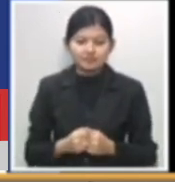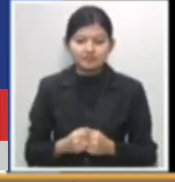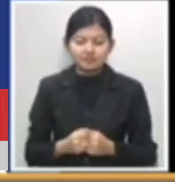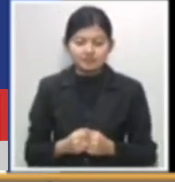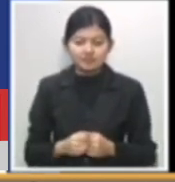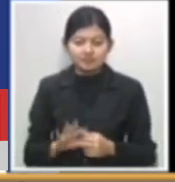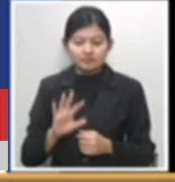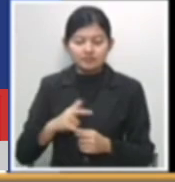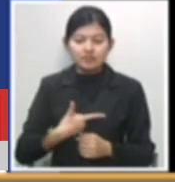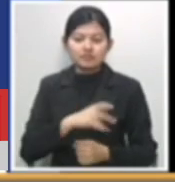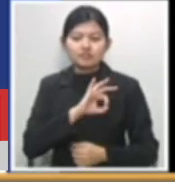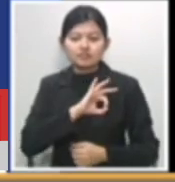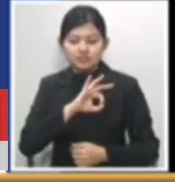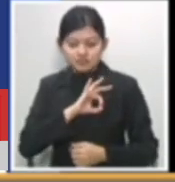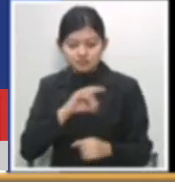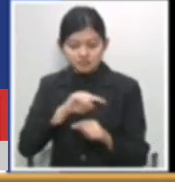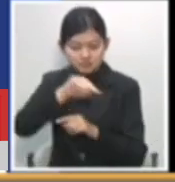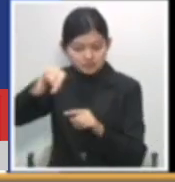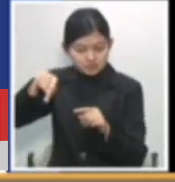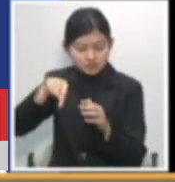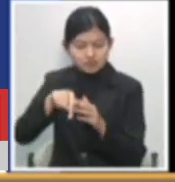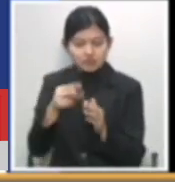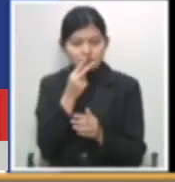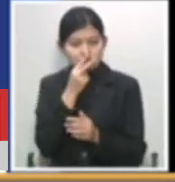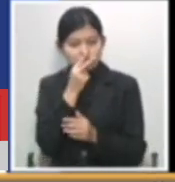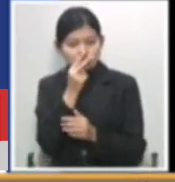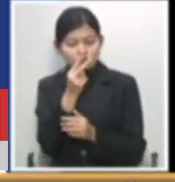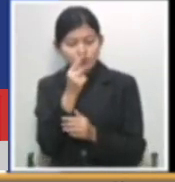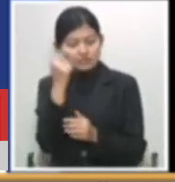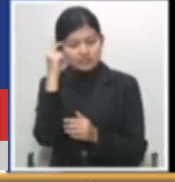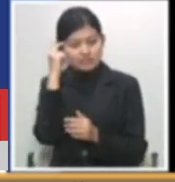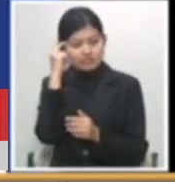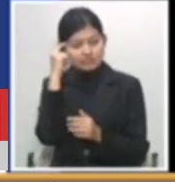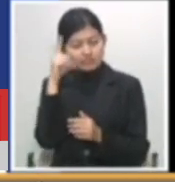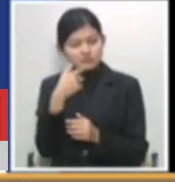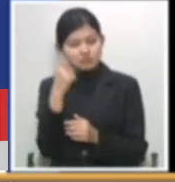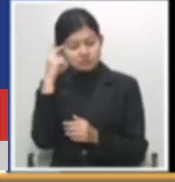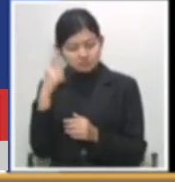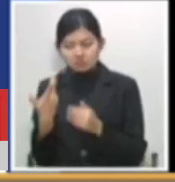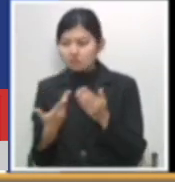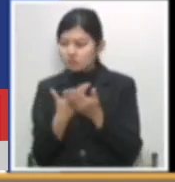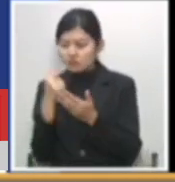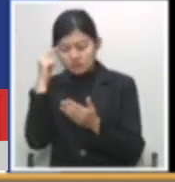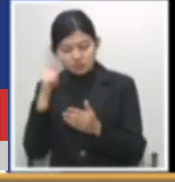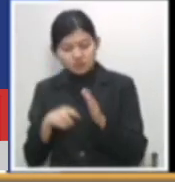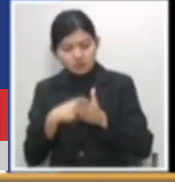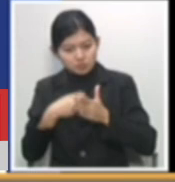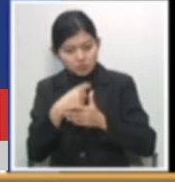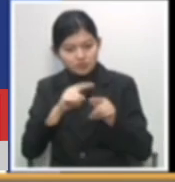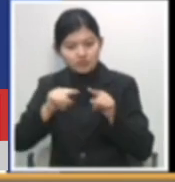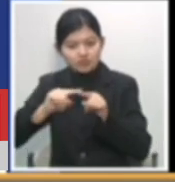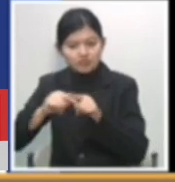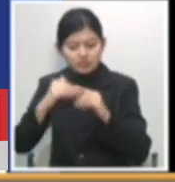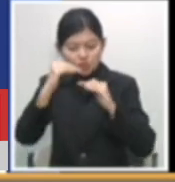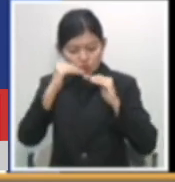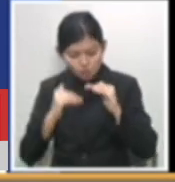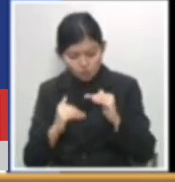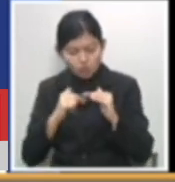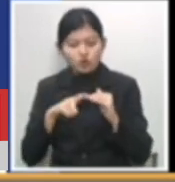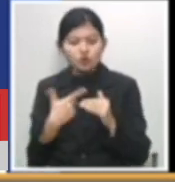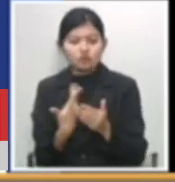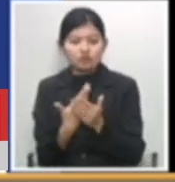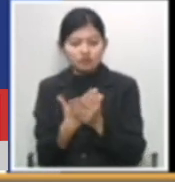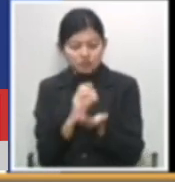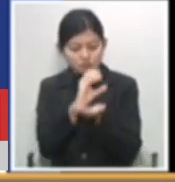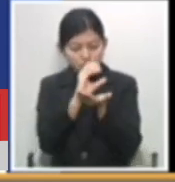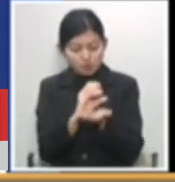ท่านสมาชิกหรือว่าท่านอาจจะให้ความเห็นหรือเหตุผลจากการลดลงของงบประมาณนี้ว่าเกิด